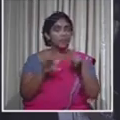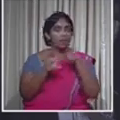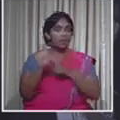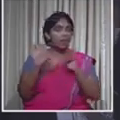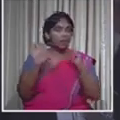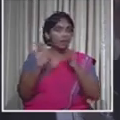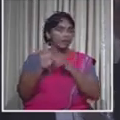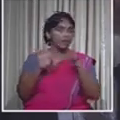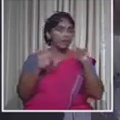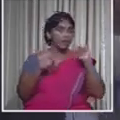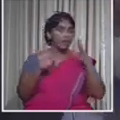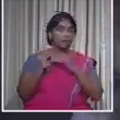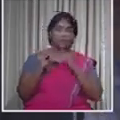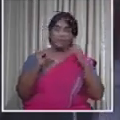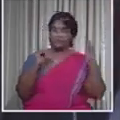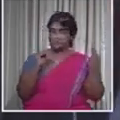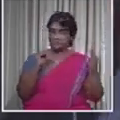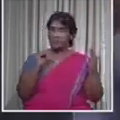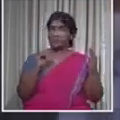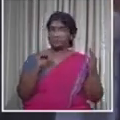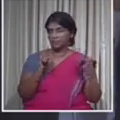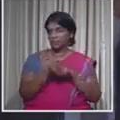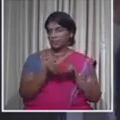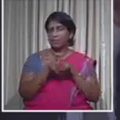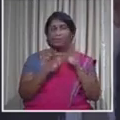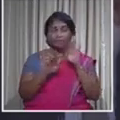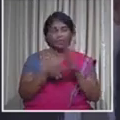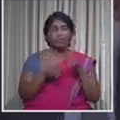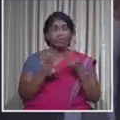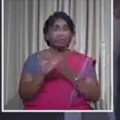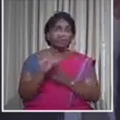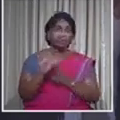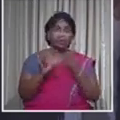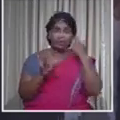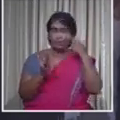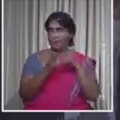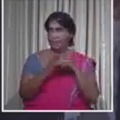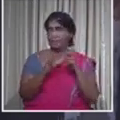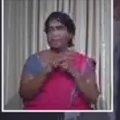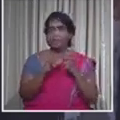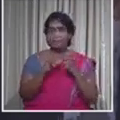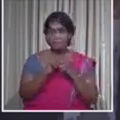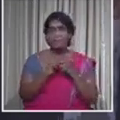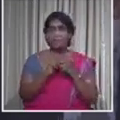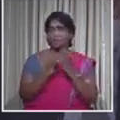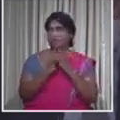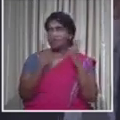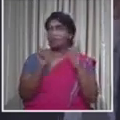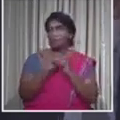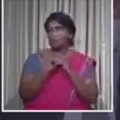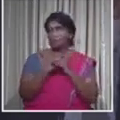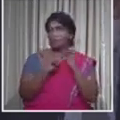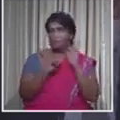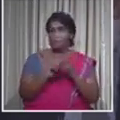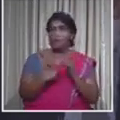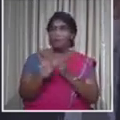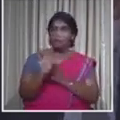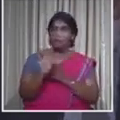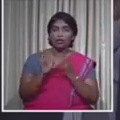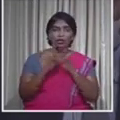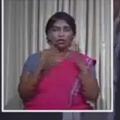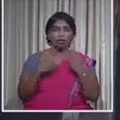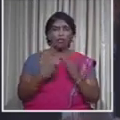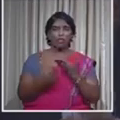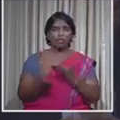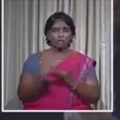සිට 65 දක්වා සීමාව දීර්ඝ කිරීම හරහා තරුණ අසහනය කියන කාරණේ බරපතල කාරණයක්. අද තරුණයෝ ඉන්නේ විශාල